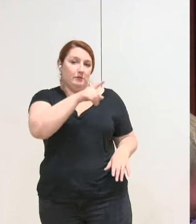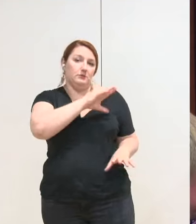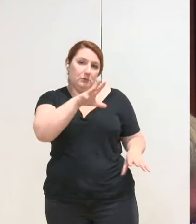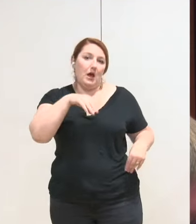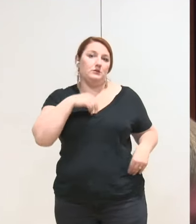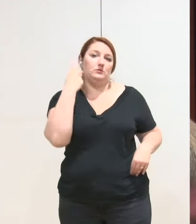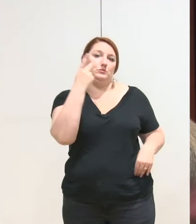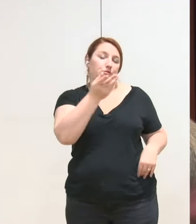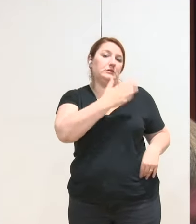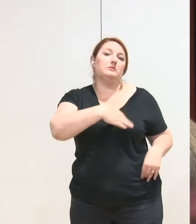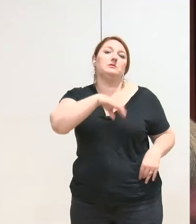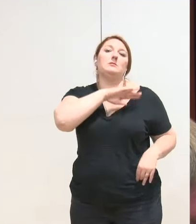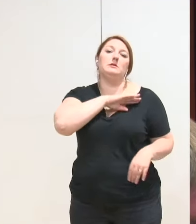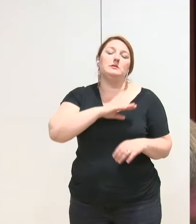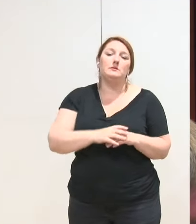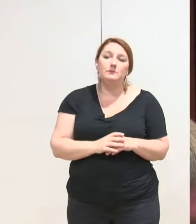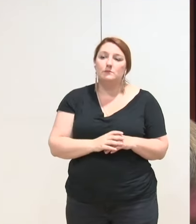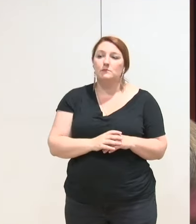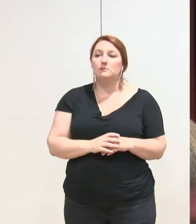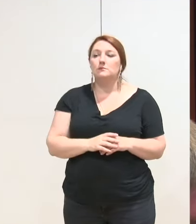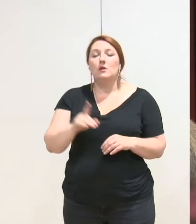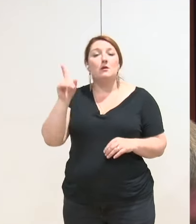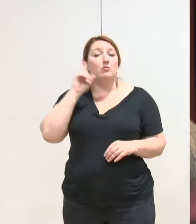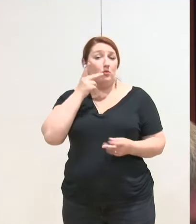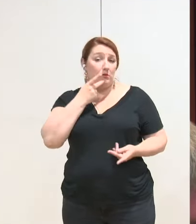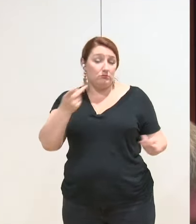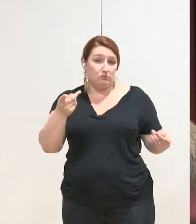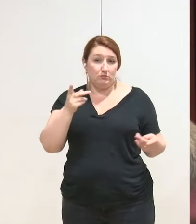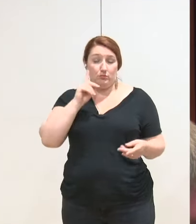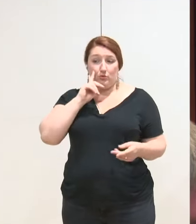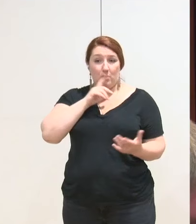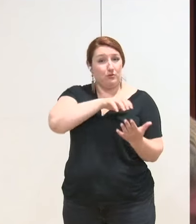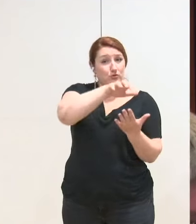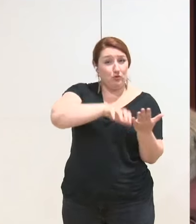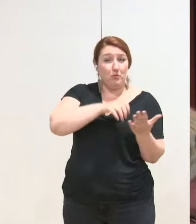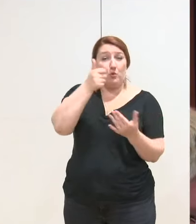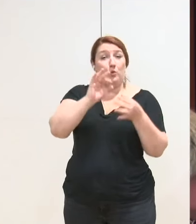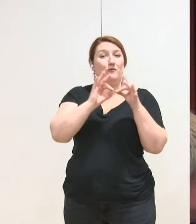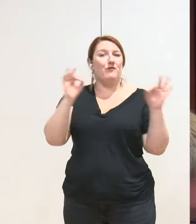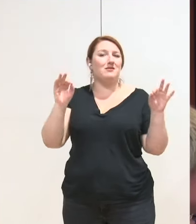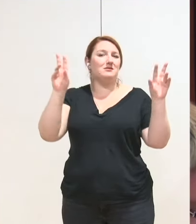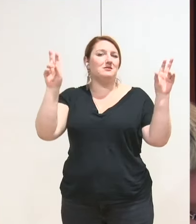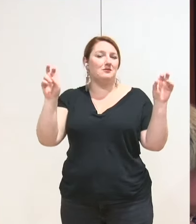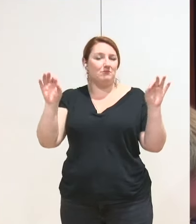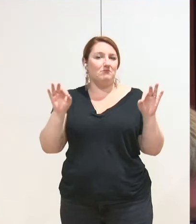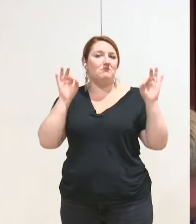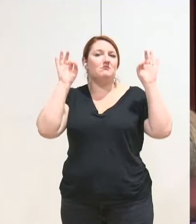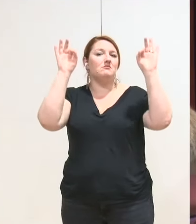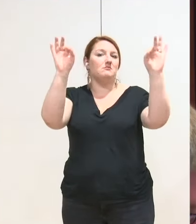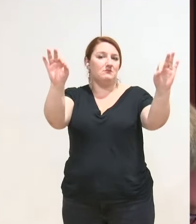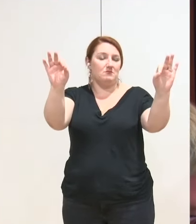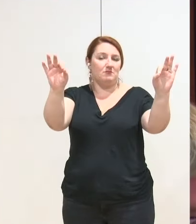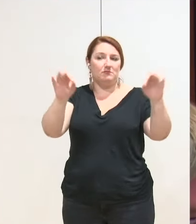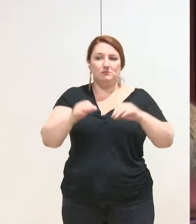sur la sécurité dans ce document qui mérite qu'on s'y arrête toutefois